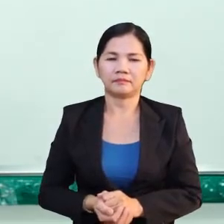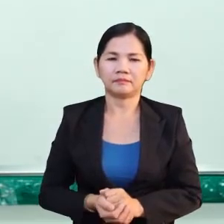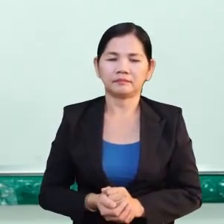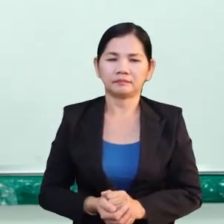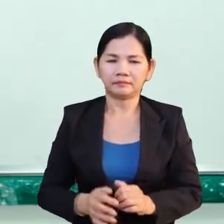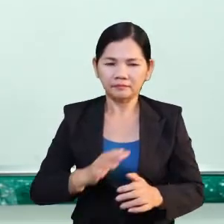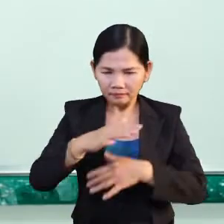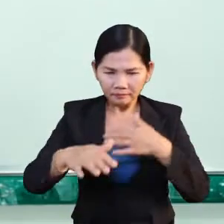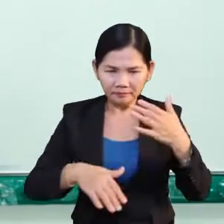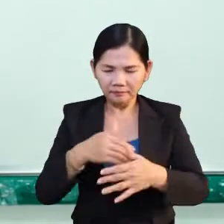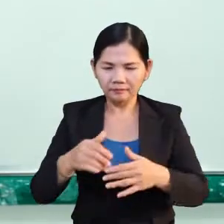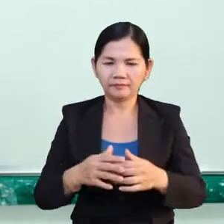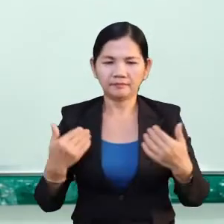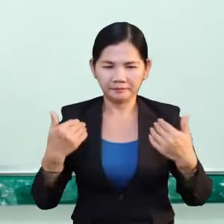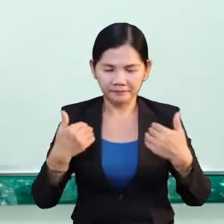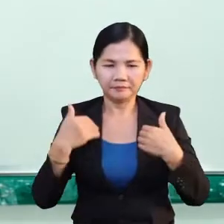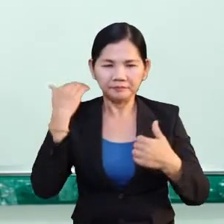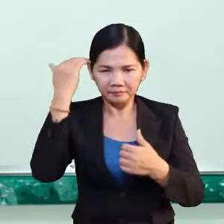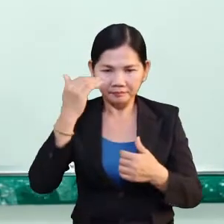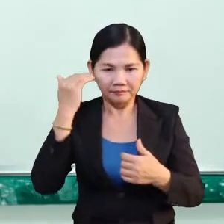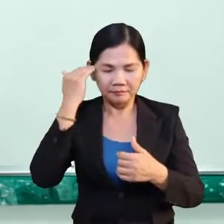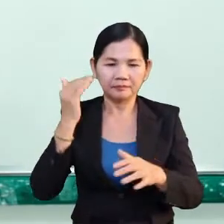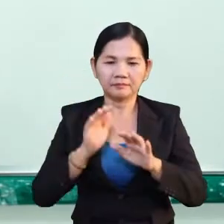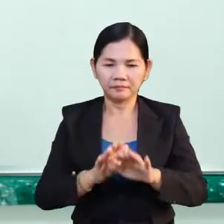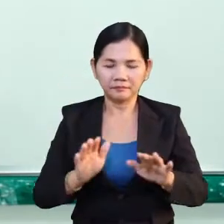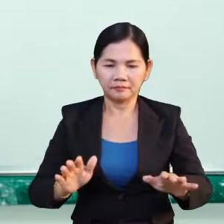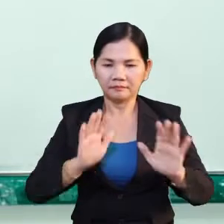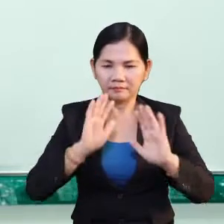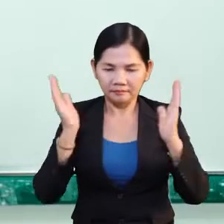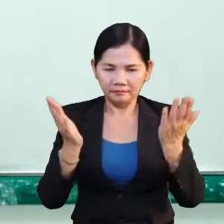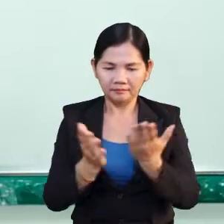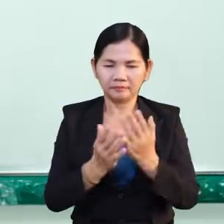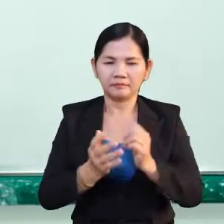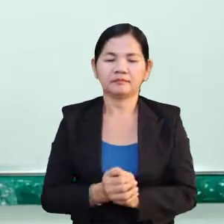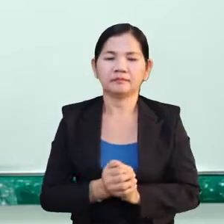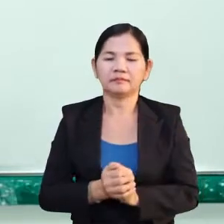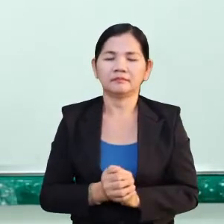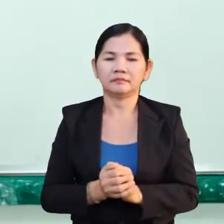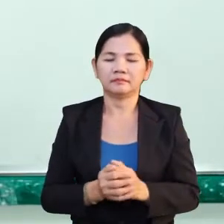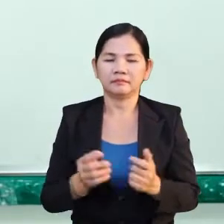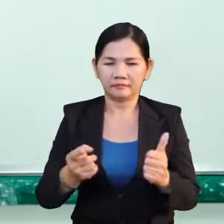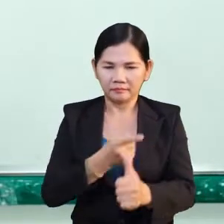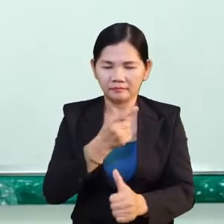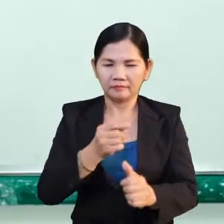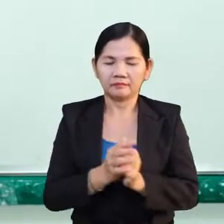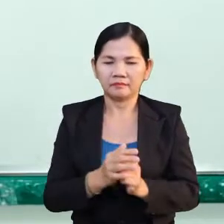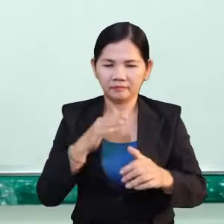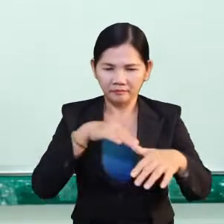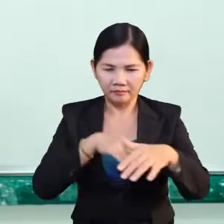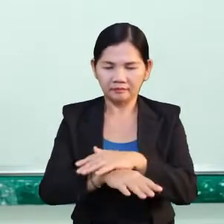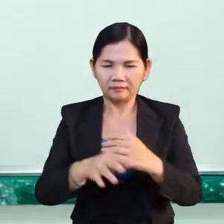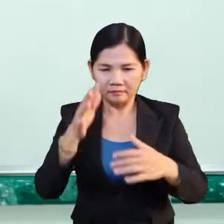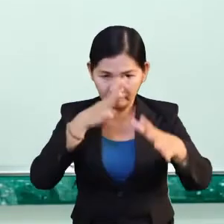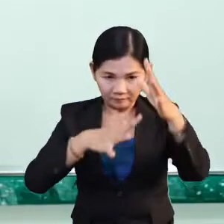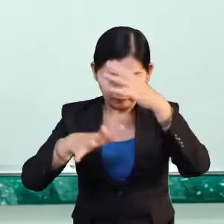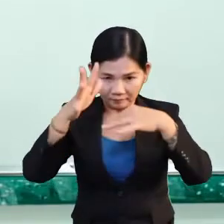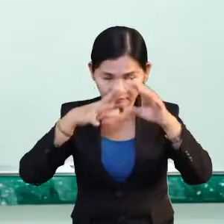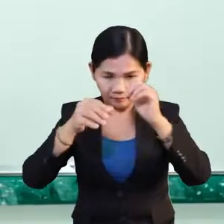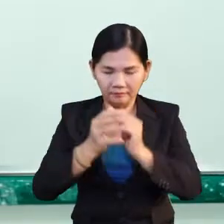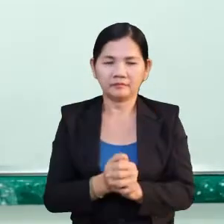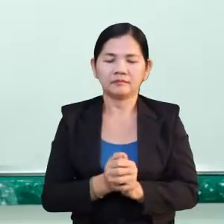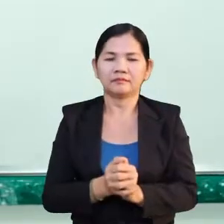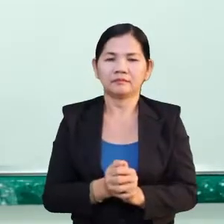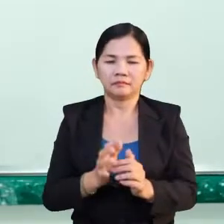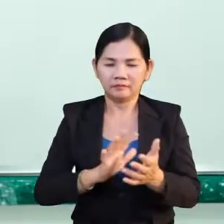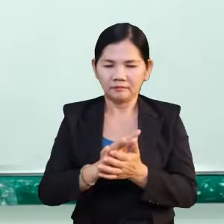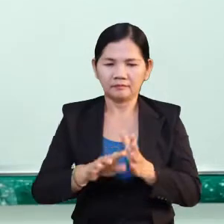ចា សុខ សប្បាយ អញ្ចឹង អ្នក គ្រូ សង្ឃឹម ថា កូន សុខ សប្បាយ ទាំង អស់ គ្នា ណា ចា អញ្ចឹង មុន នឹង ចូល សិក្សា ជាមួយ អ្នក គ្រូ តា កូន